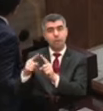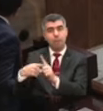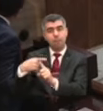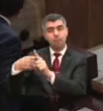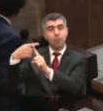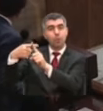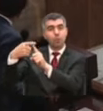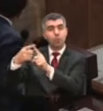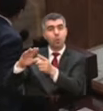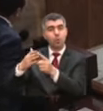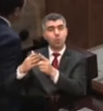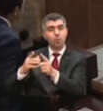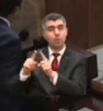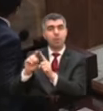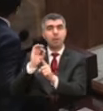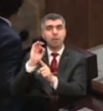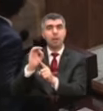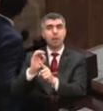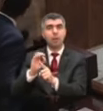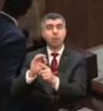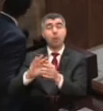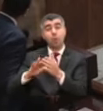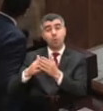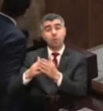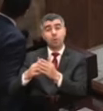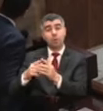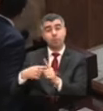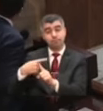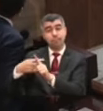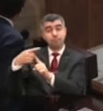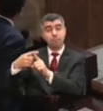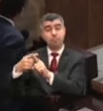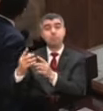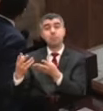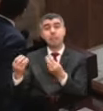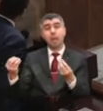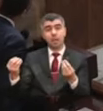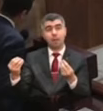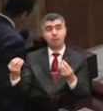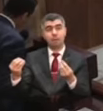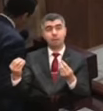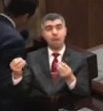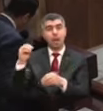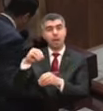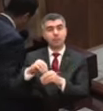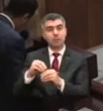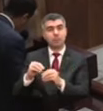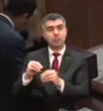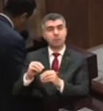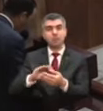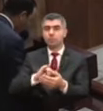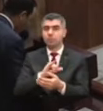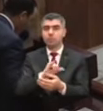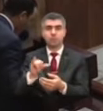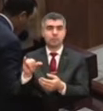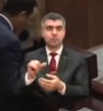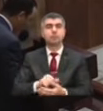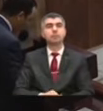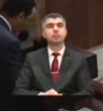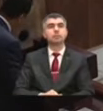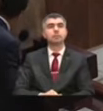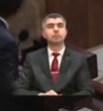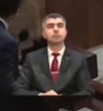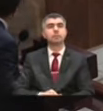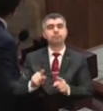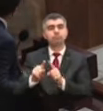هذه ويبقاو في المستوى لانهم تحملوا زيادات كثيره السيد الوزير، ما يمكنش انهم يتحملوا زياده واحده اخرى زياده على ان هذا الاجراء هذا عملتوه مع